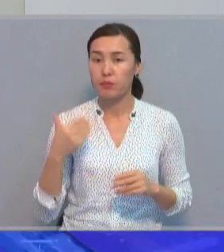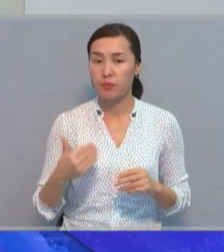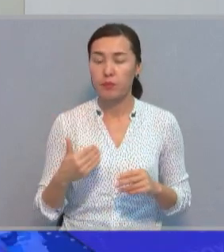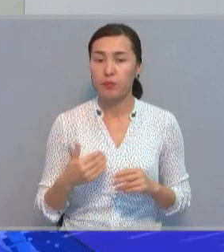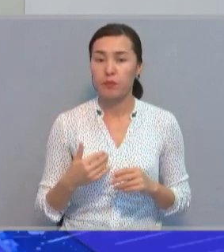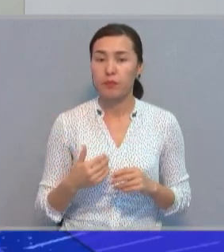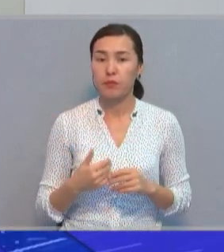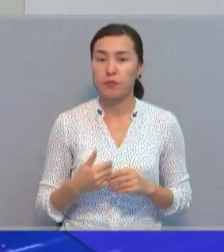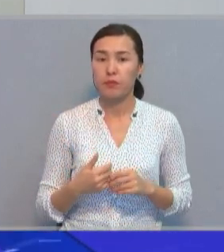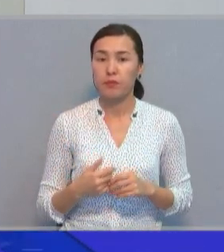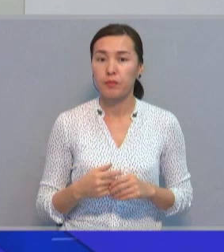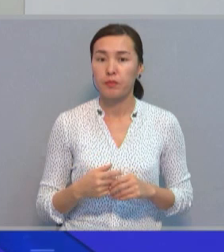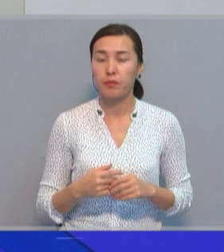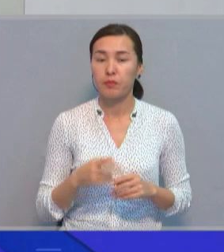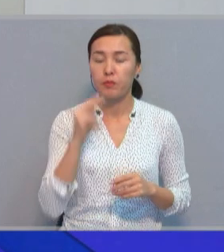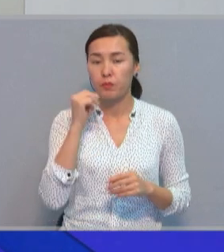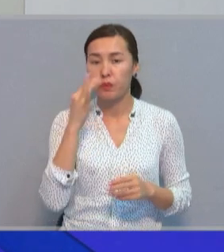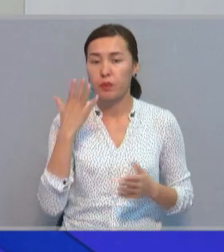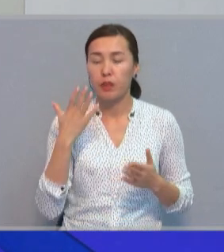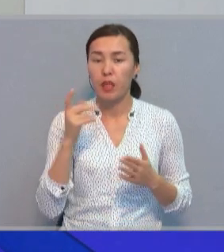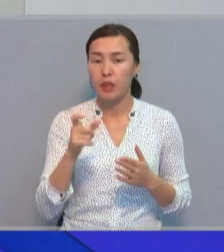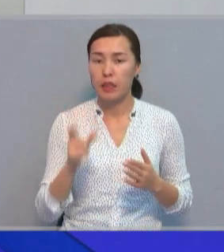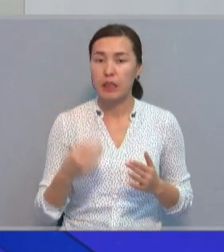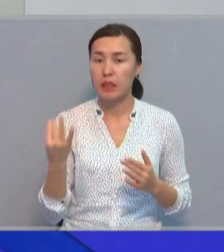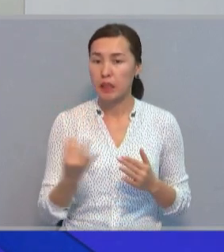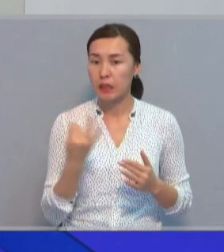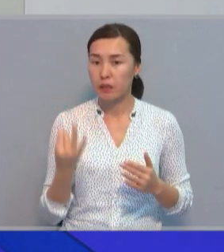бару үшін жас жігіттерге немерге